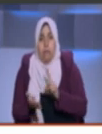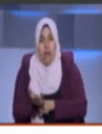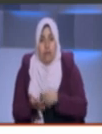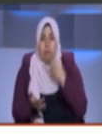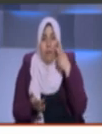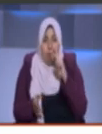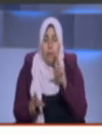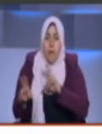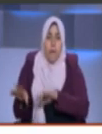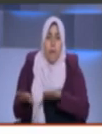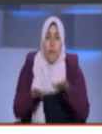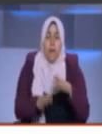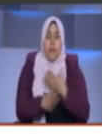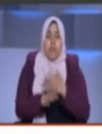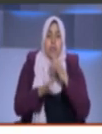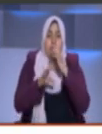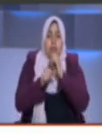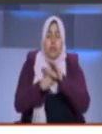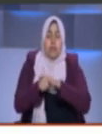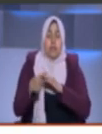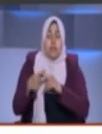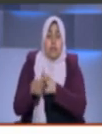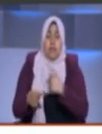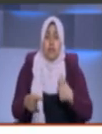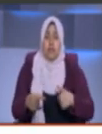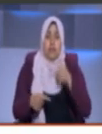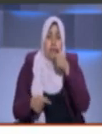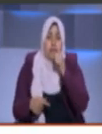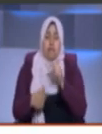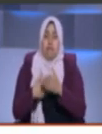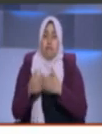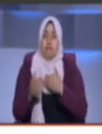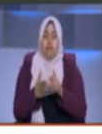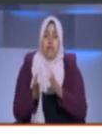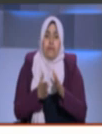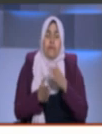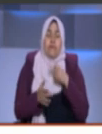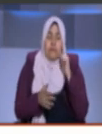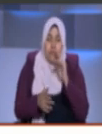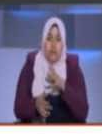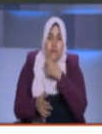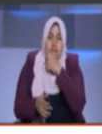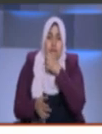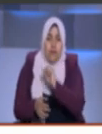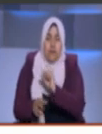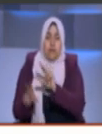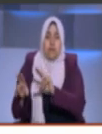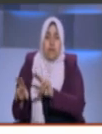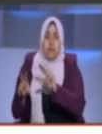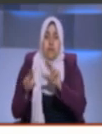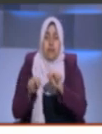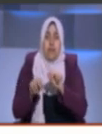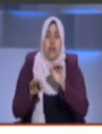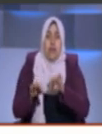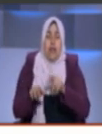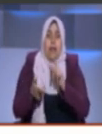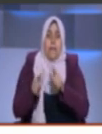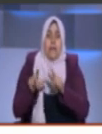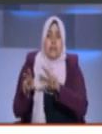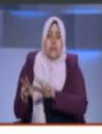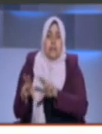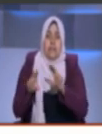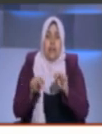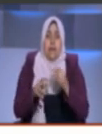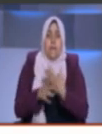يعني هي المتهمة. للأسف الشديد ستنال من فرنسا ما تناله من قبل الولايات المتحدة